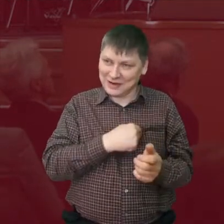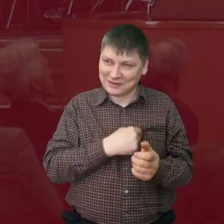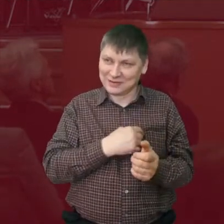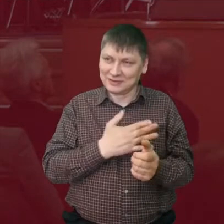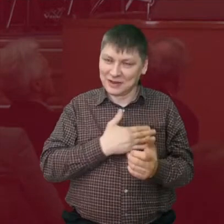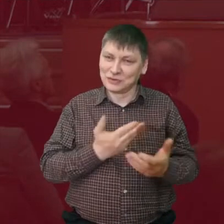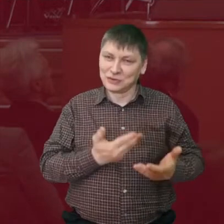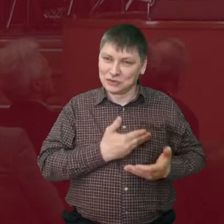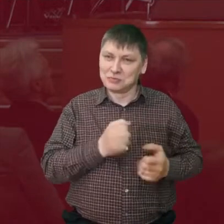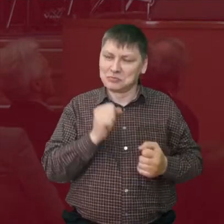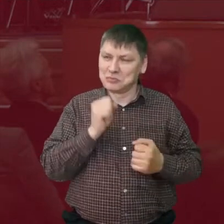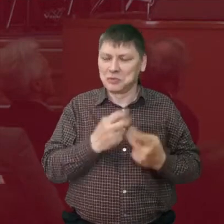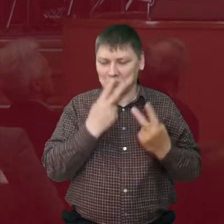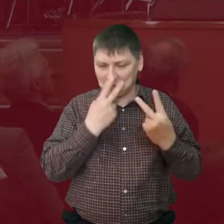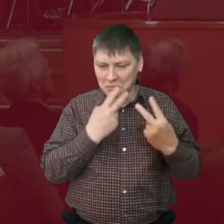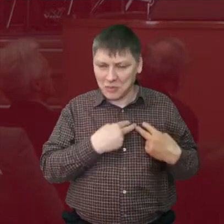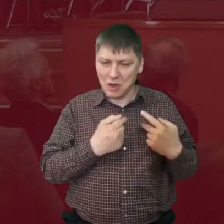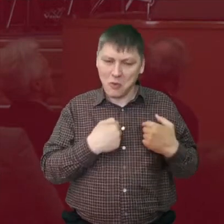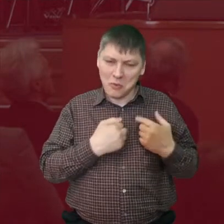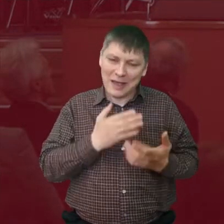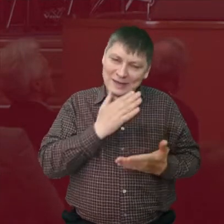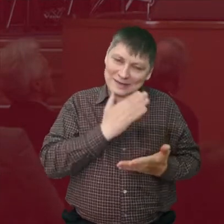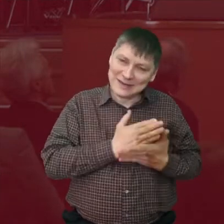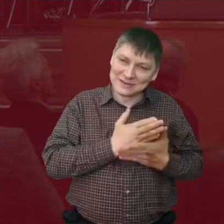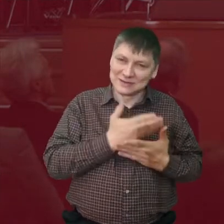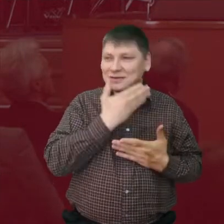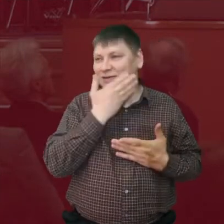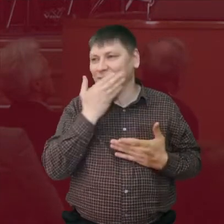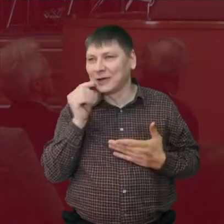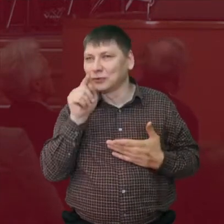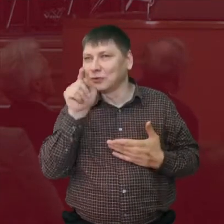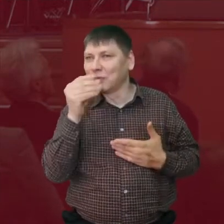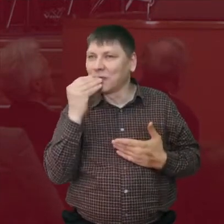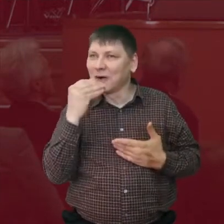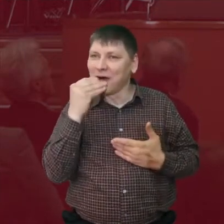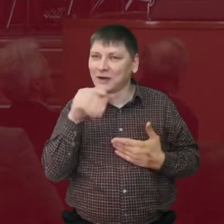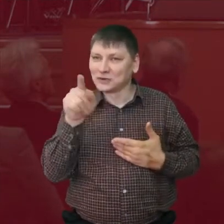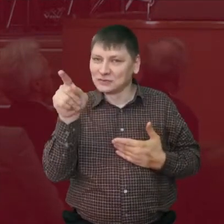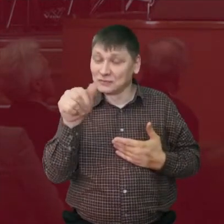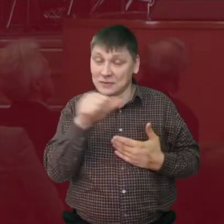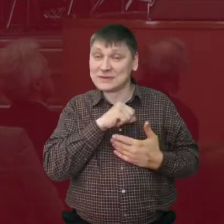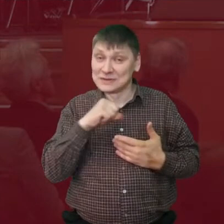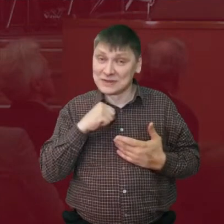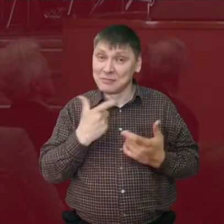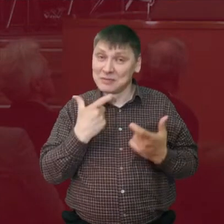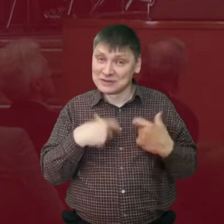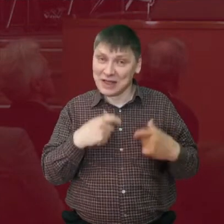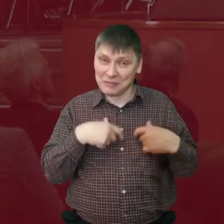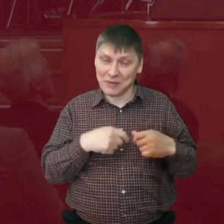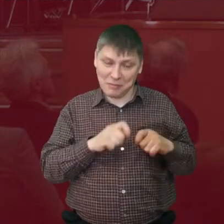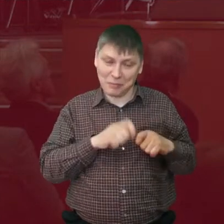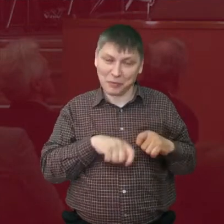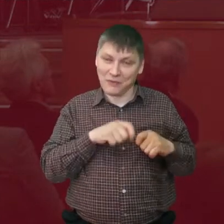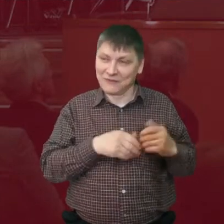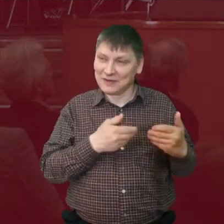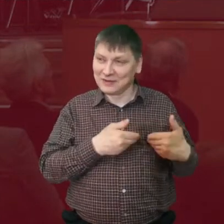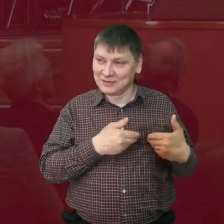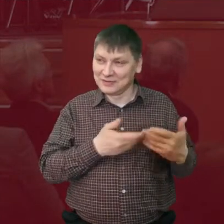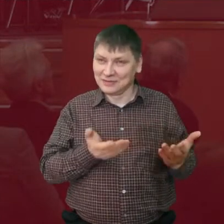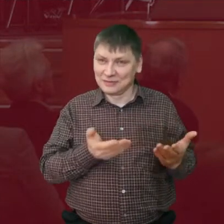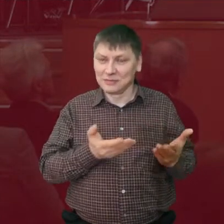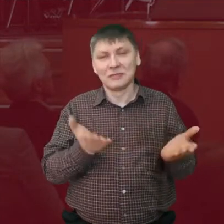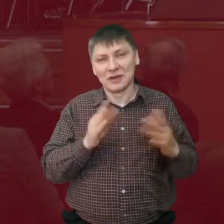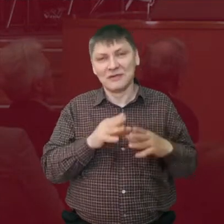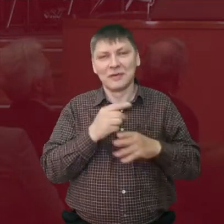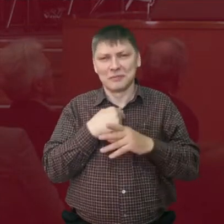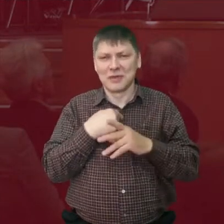жизни, мы можем оценить, присущи ли нам эти свойства и качества. Давайте мы коротко посмотрим на каждый из